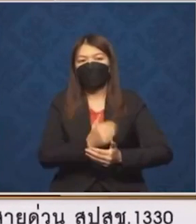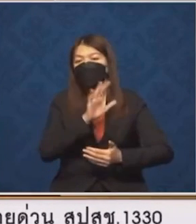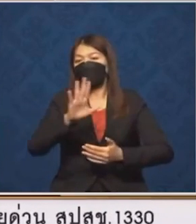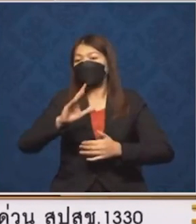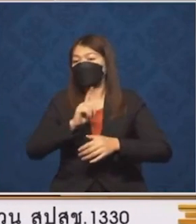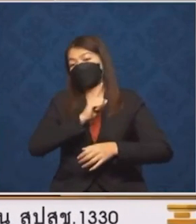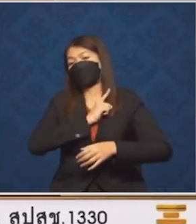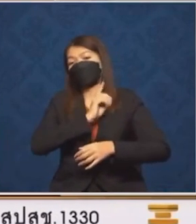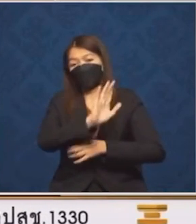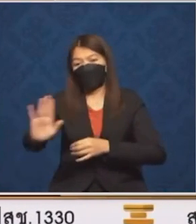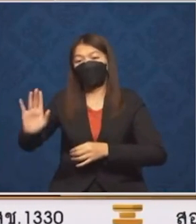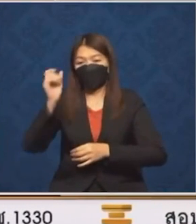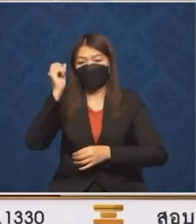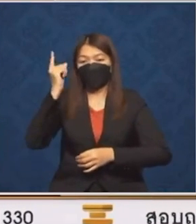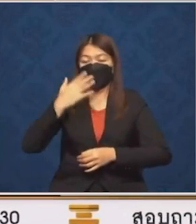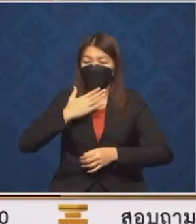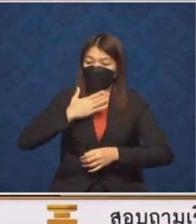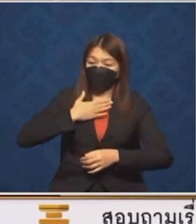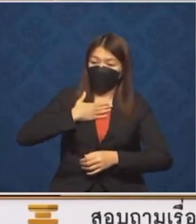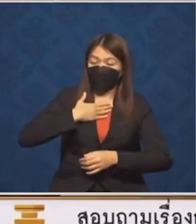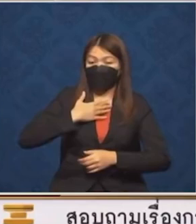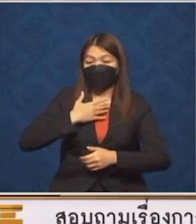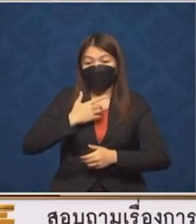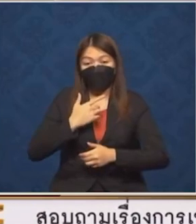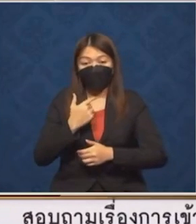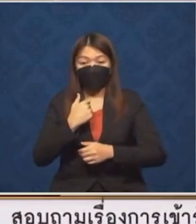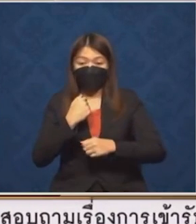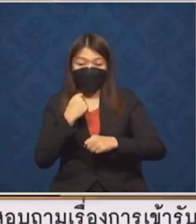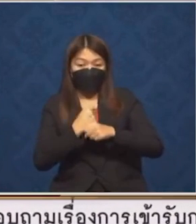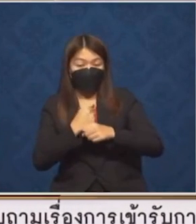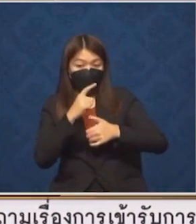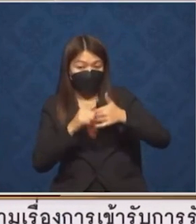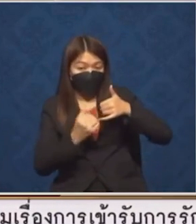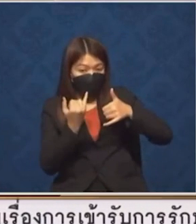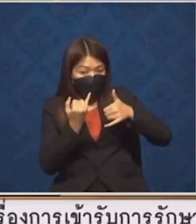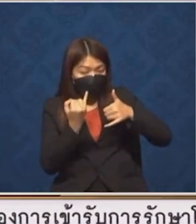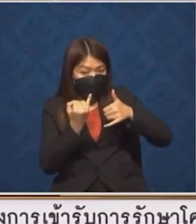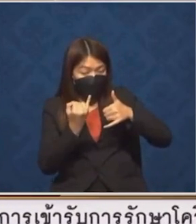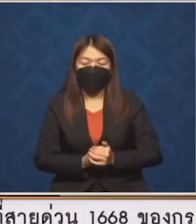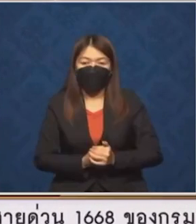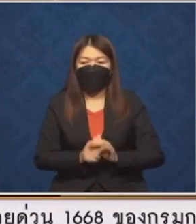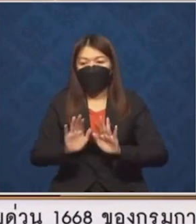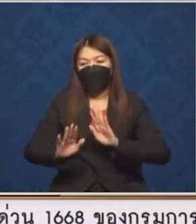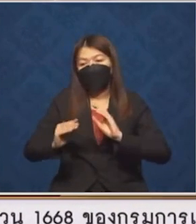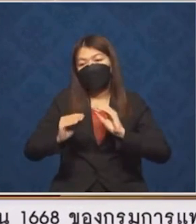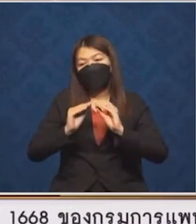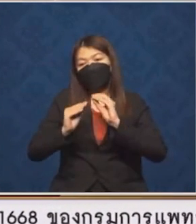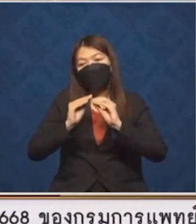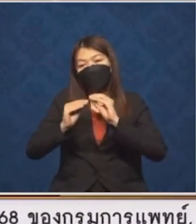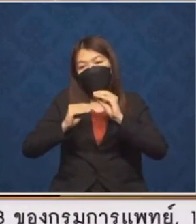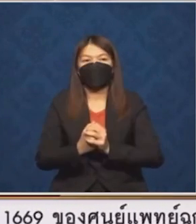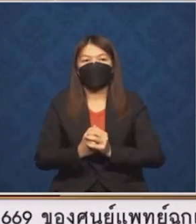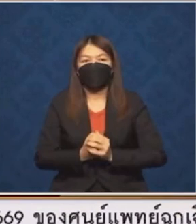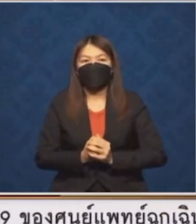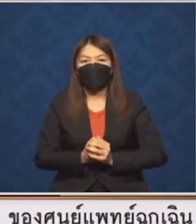แล้วท่านให้ผมเป็นพระลักษมณ์พระรามก็แล้วแต่ท่านอยากเป็นทศกัณฐ์ก็แล้วแต่ดูหนังดูละ